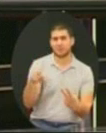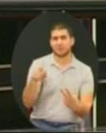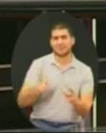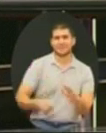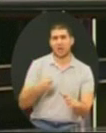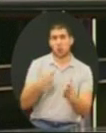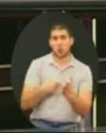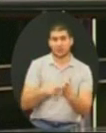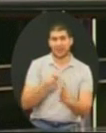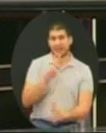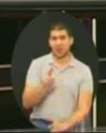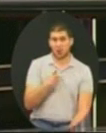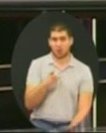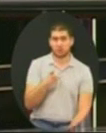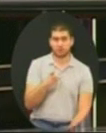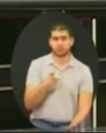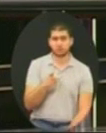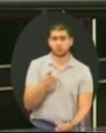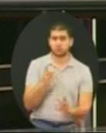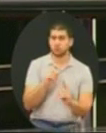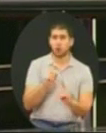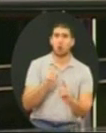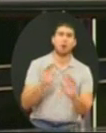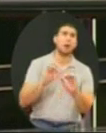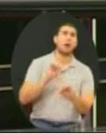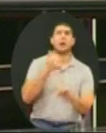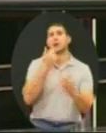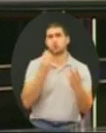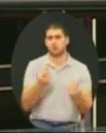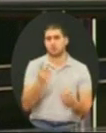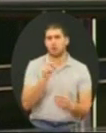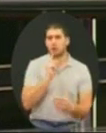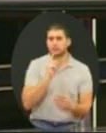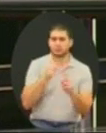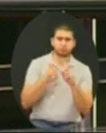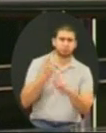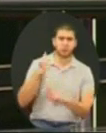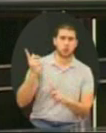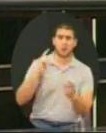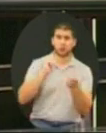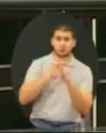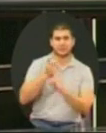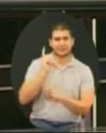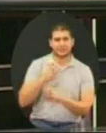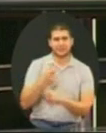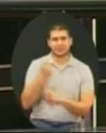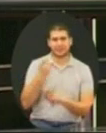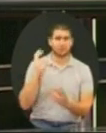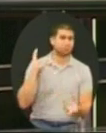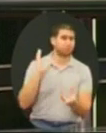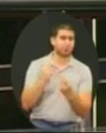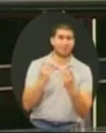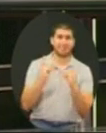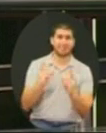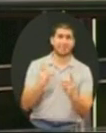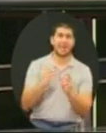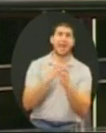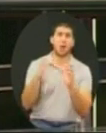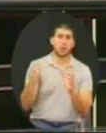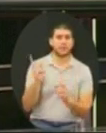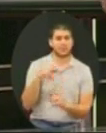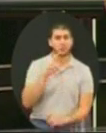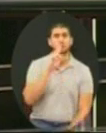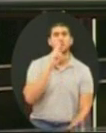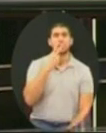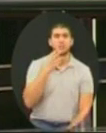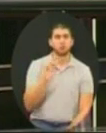שר האוצר כחלון הם לא מהטובים ביותר בשלב הזה, כלומר הוא לא הספיק עדיין את כל הרפורמות שלו, צריך עוד כברת דרך כדי בעצם להראות כאן איזשהו... הוא צריך עוד